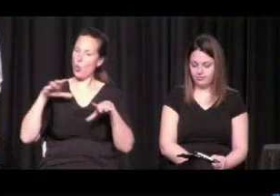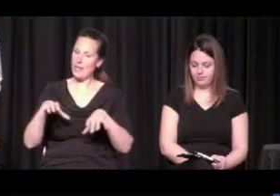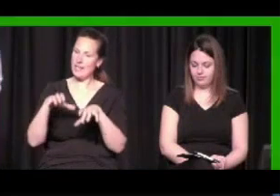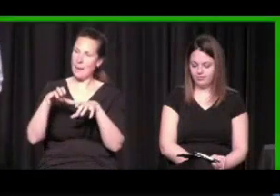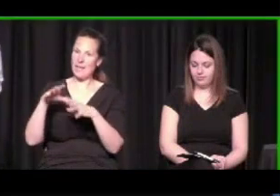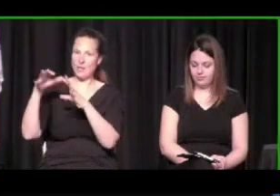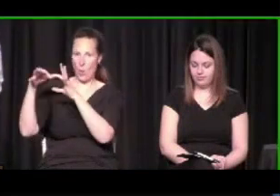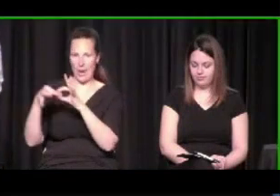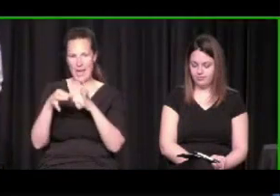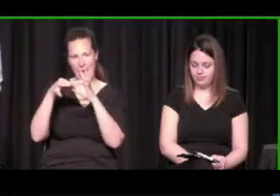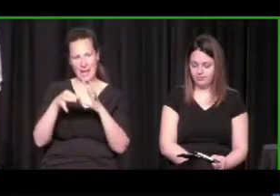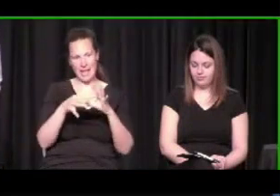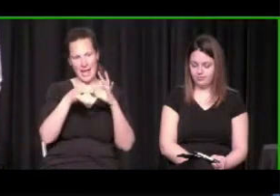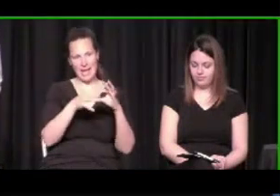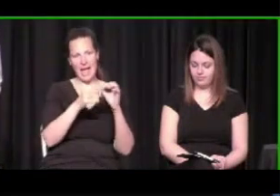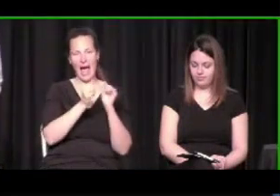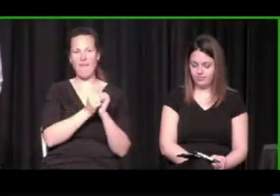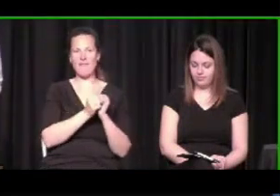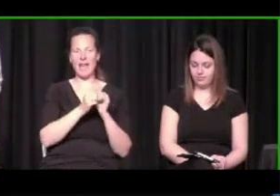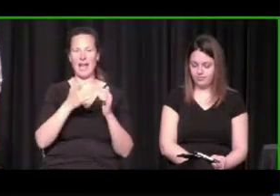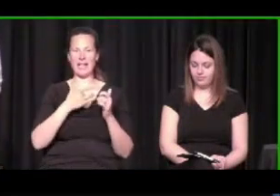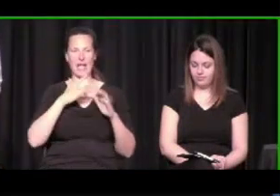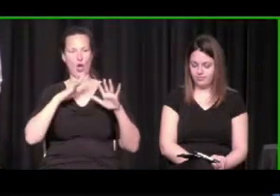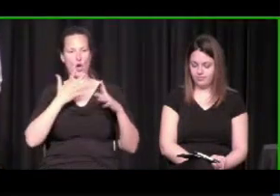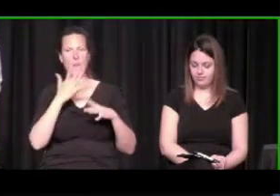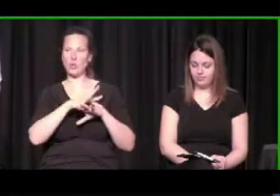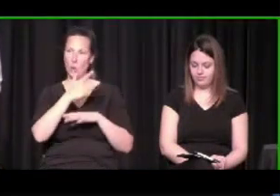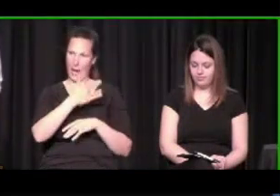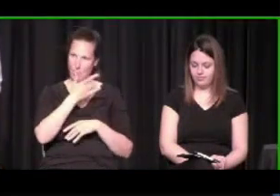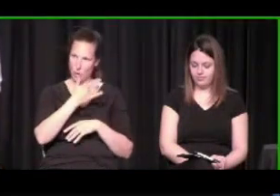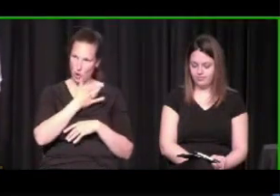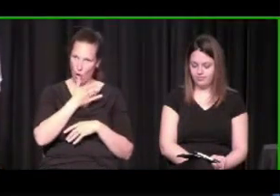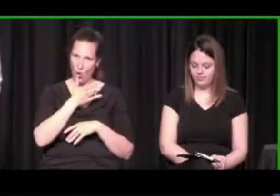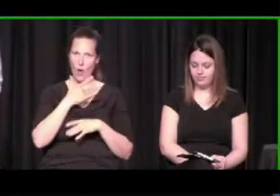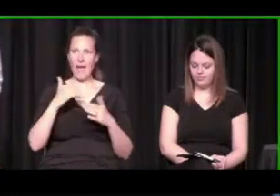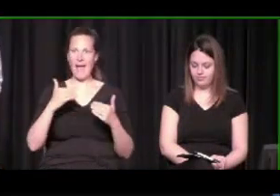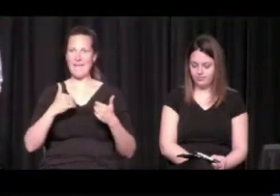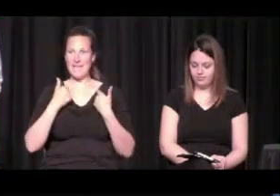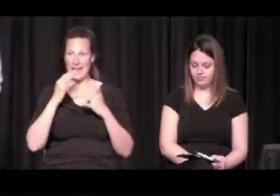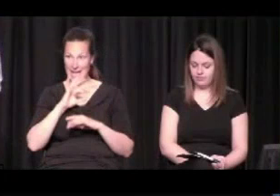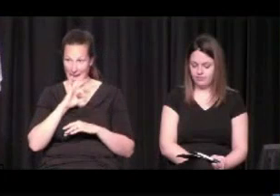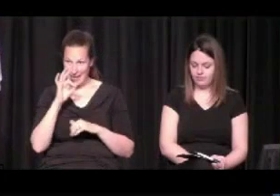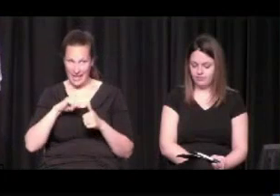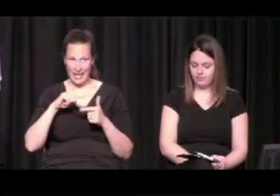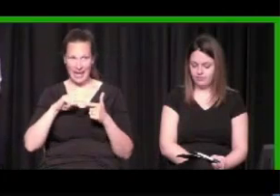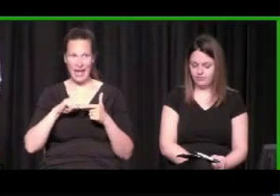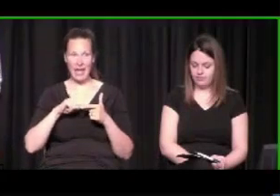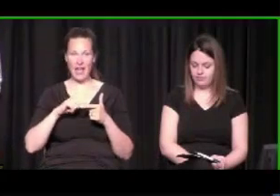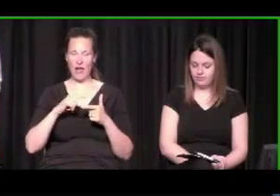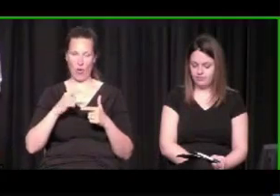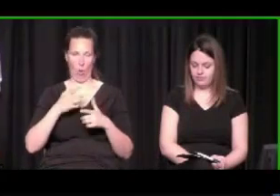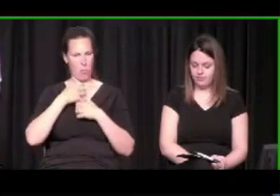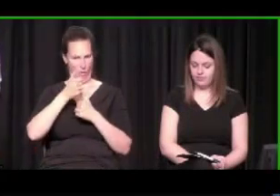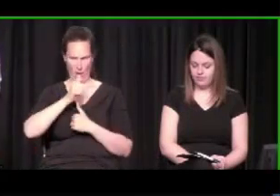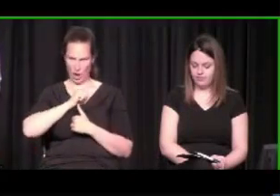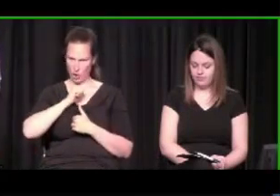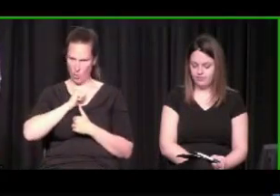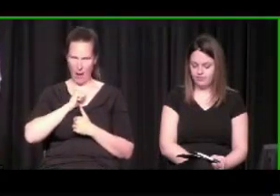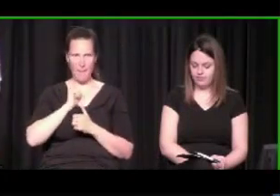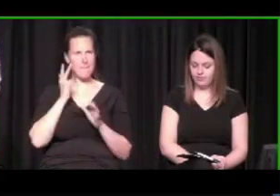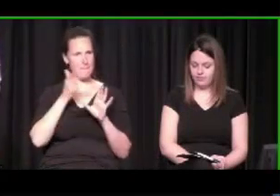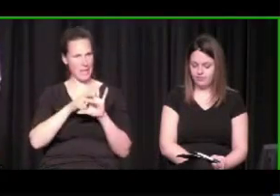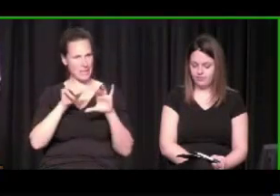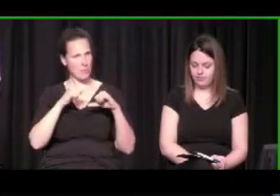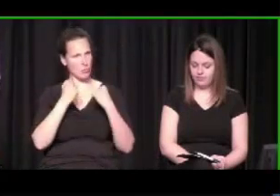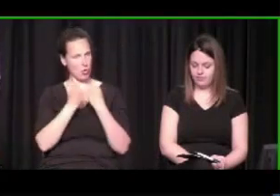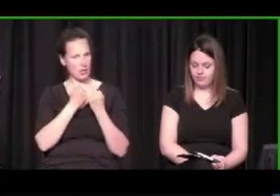aussi qu'il y a des liens positifs avec le bien-être émotionnel, la qualité de vie, la confiance en soi, la participation sociale.